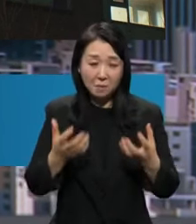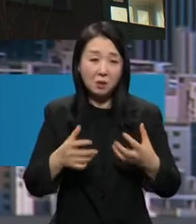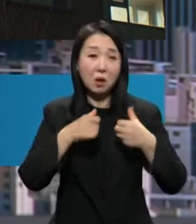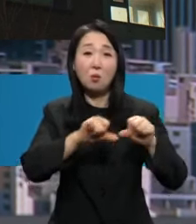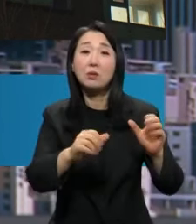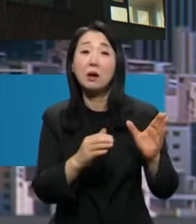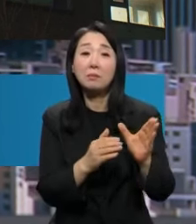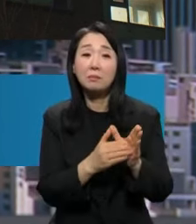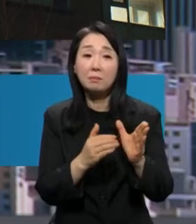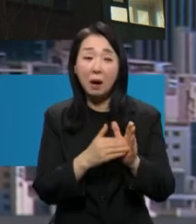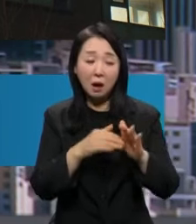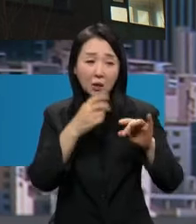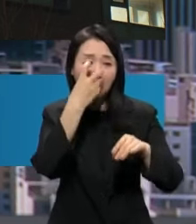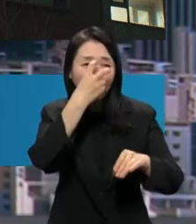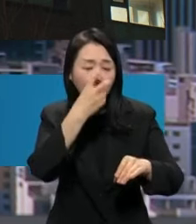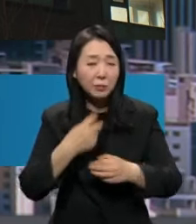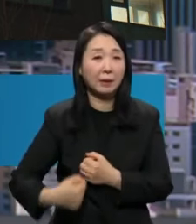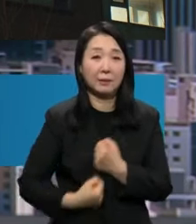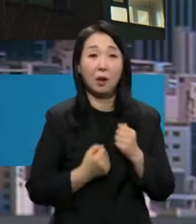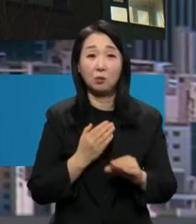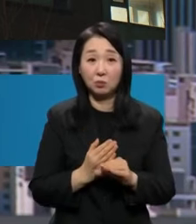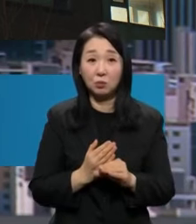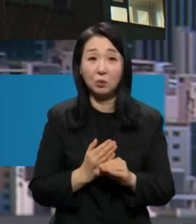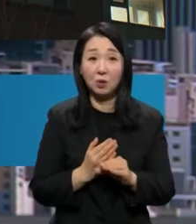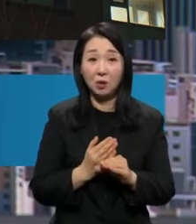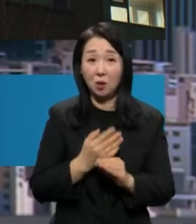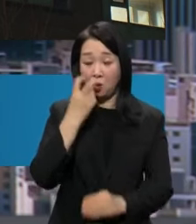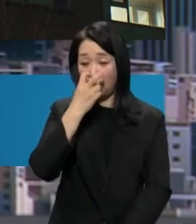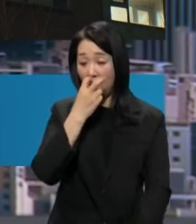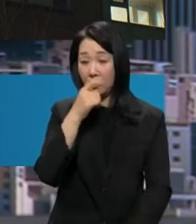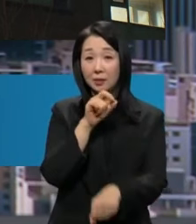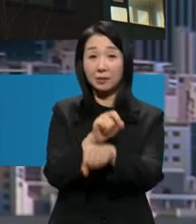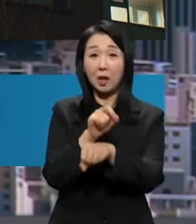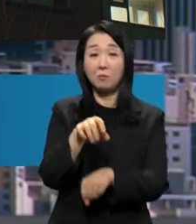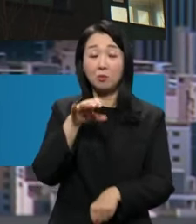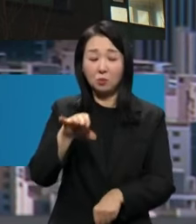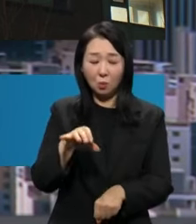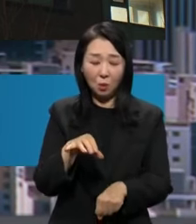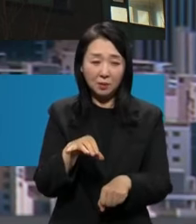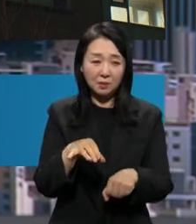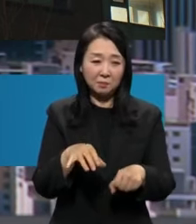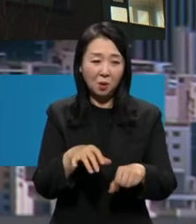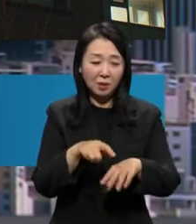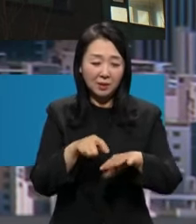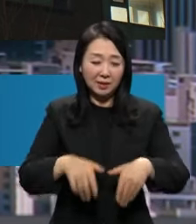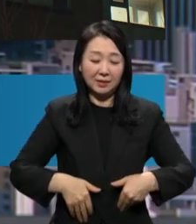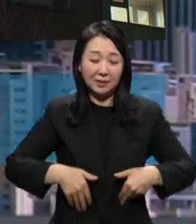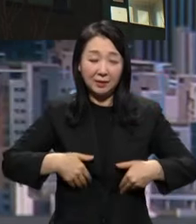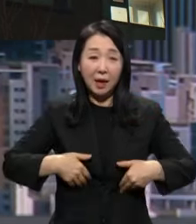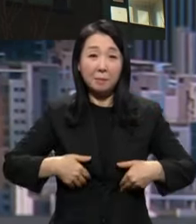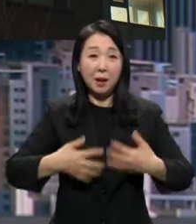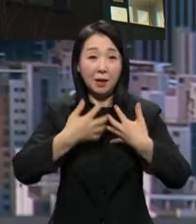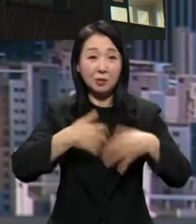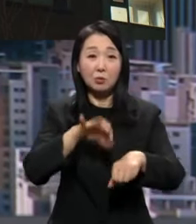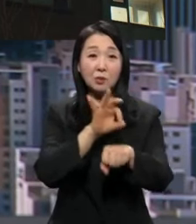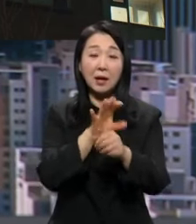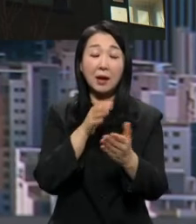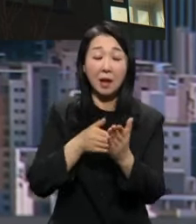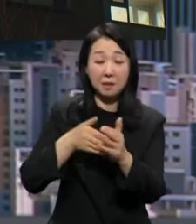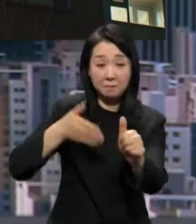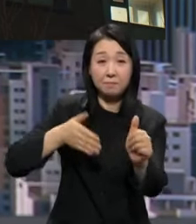났고 점검조차 소홀했었는데 관리사무소는 온열기구를 사라는 대책뿐입니다. 권민재 기자가